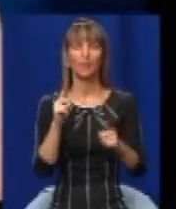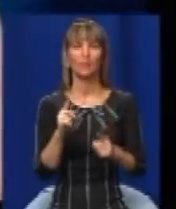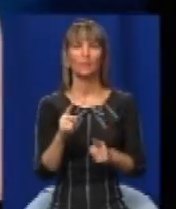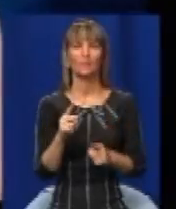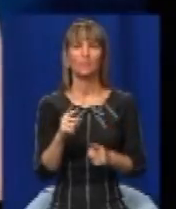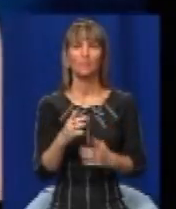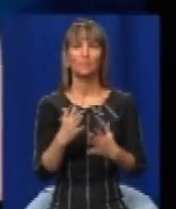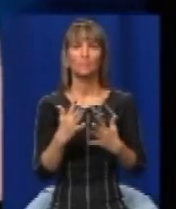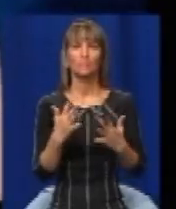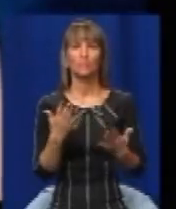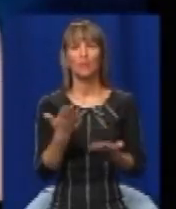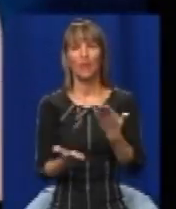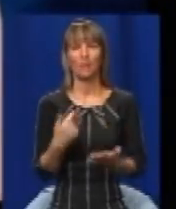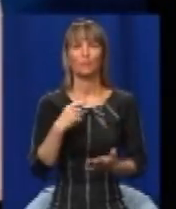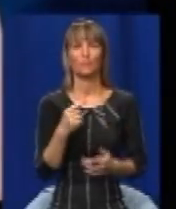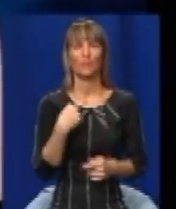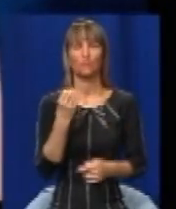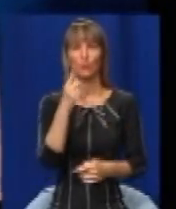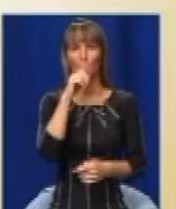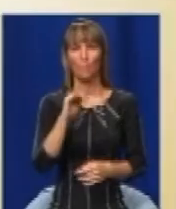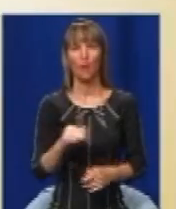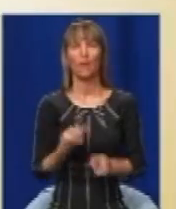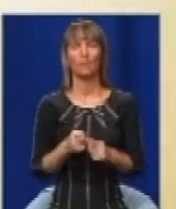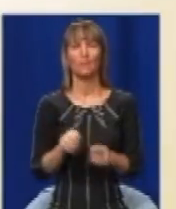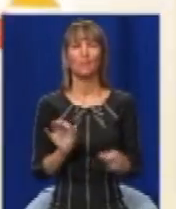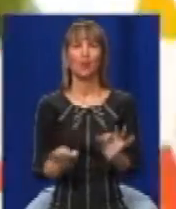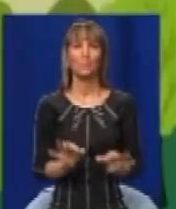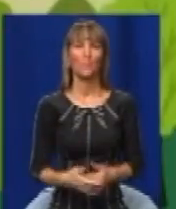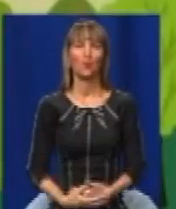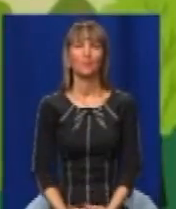потому что я еще маленькая, и это нормально.